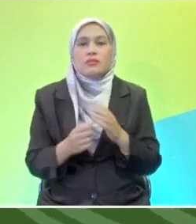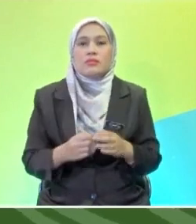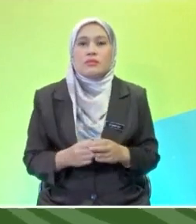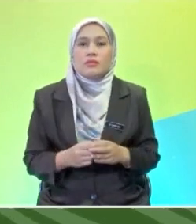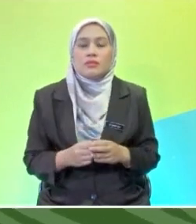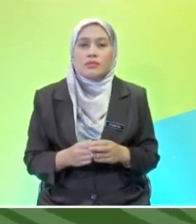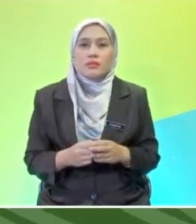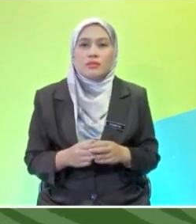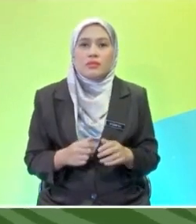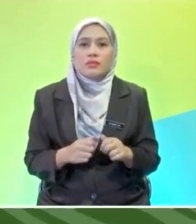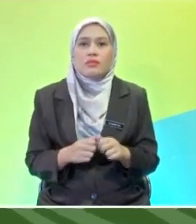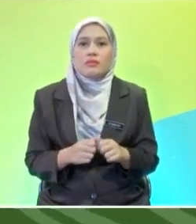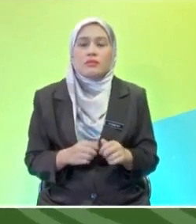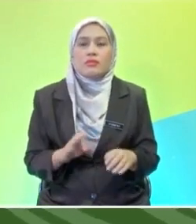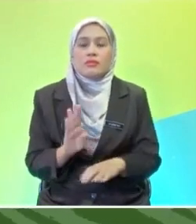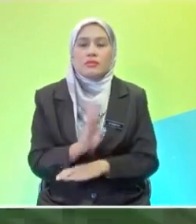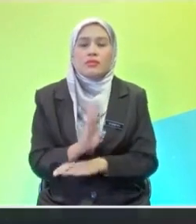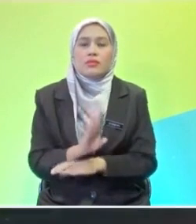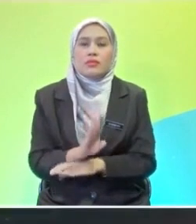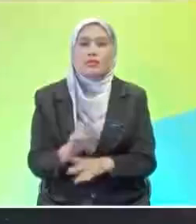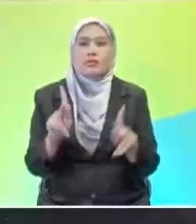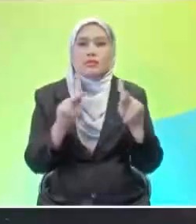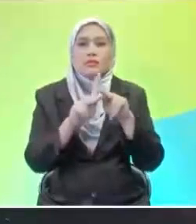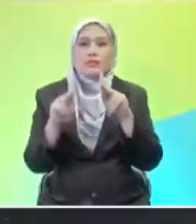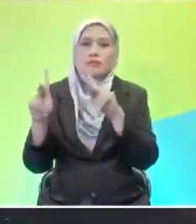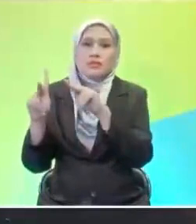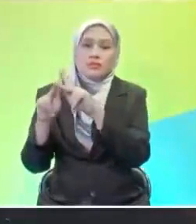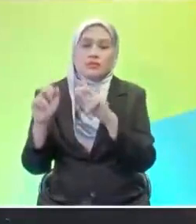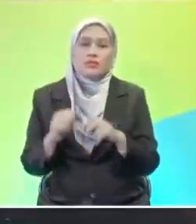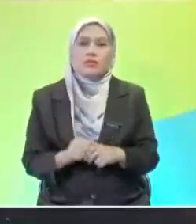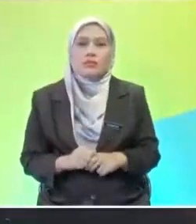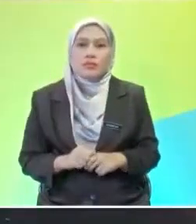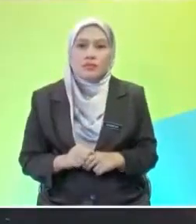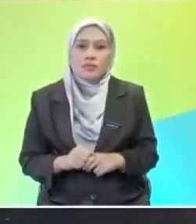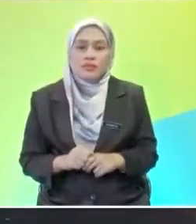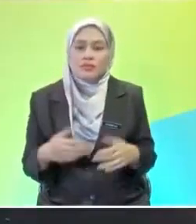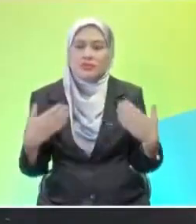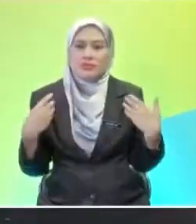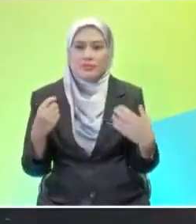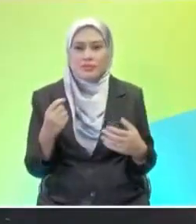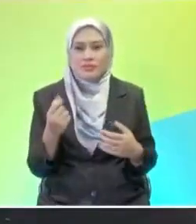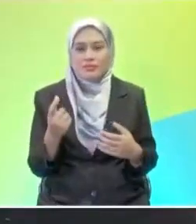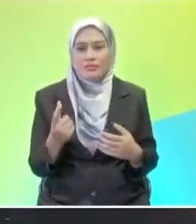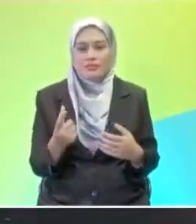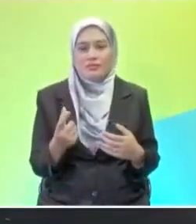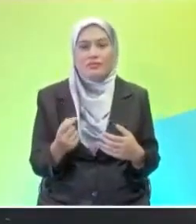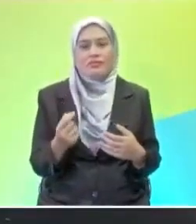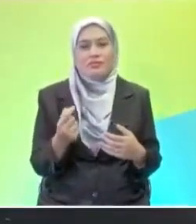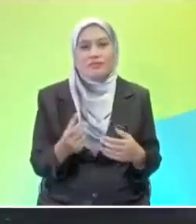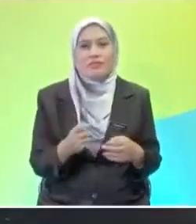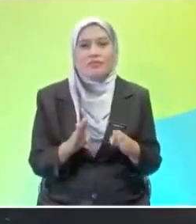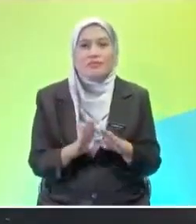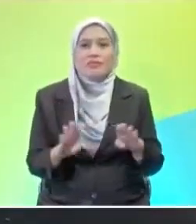kesibukan kota. Terima kasih Mia. Memang ada bunyi macam berita sikit lah. Betul, ada intonasi yang sangat jelas.